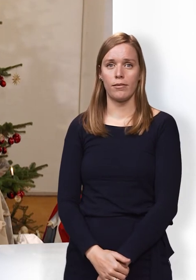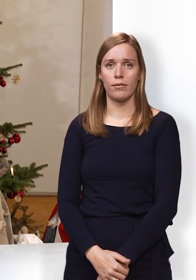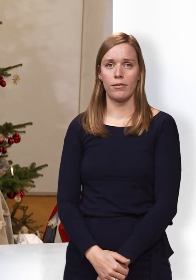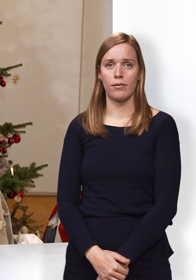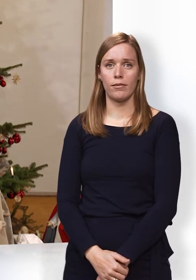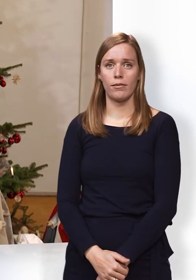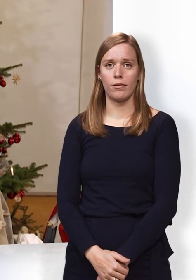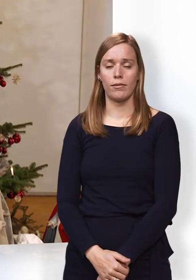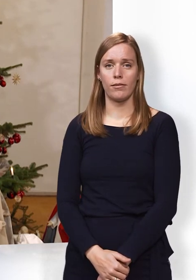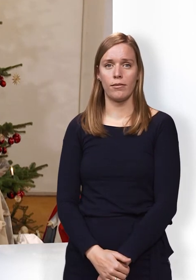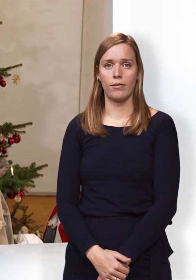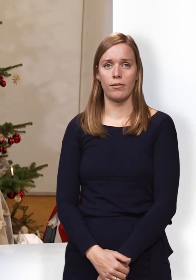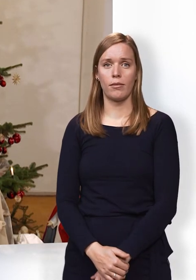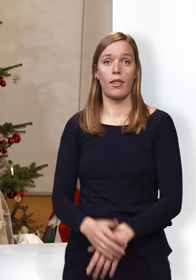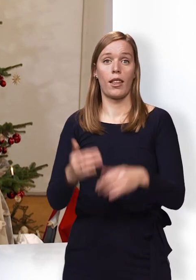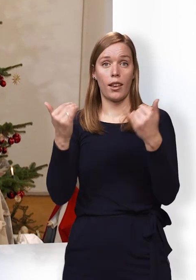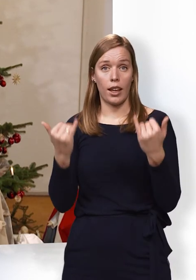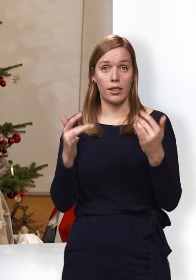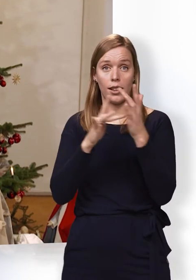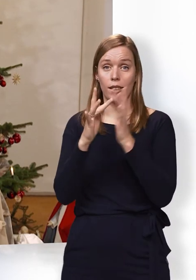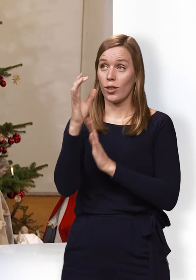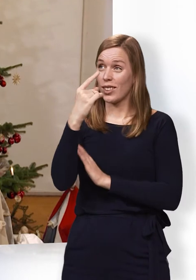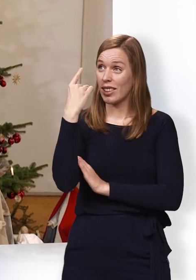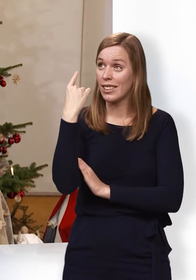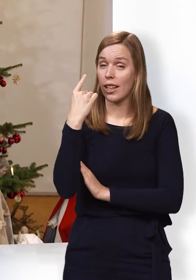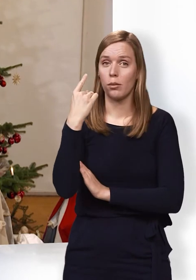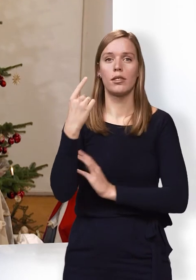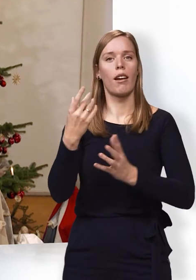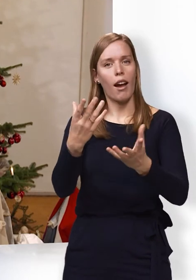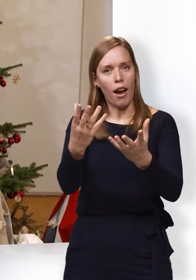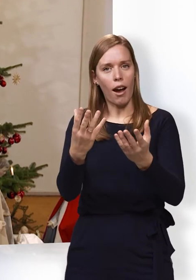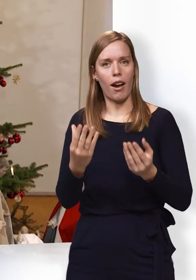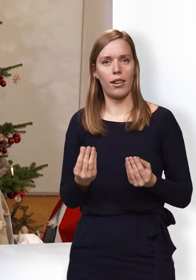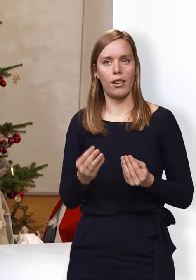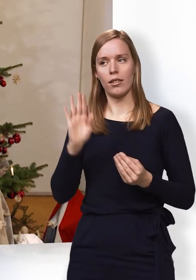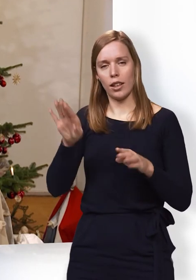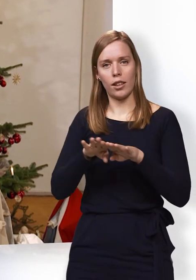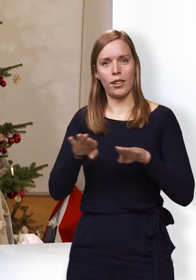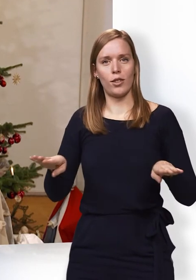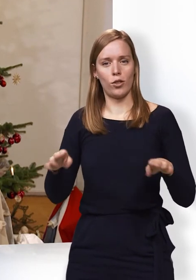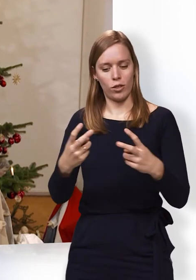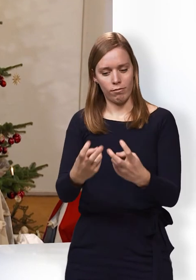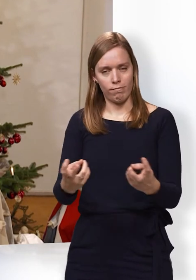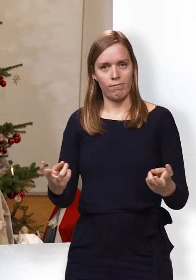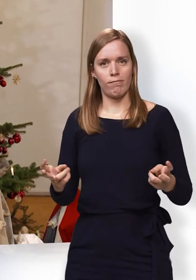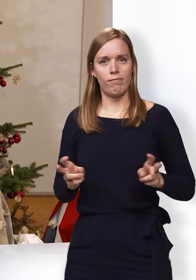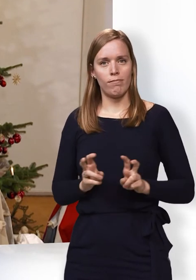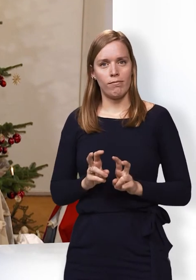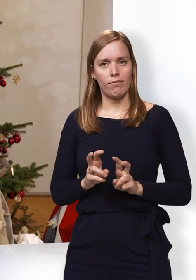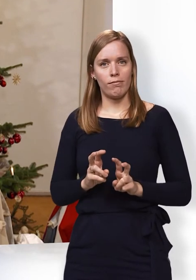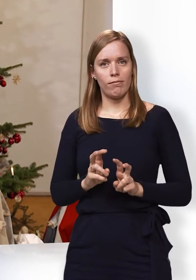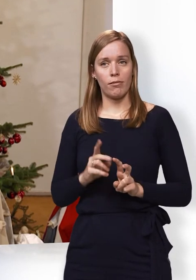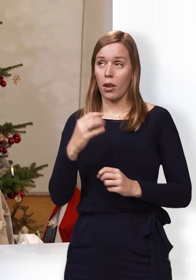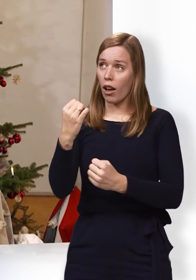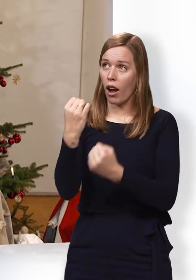Und nun lädt Jesus Christus selbst an seinen Tisch. Er schenkt uns Kraft und